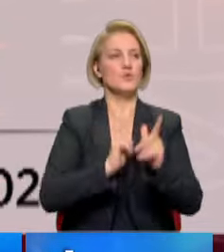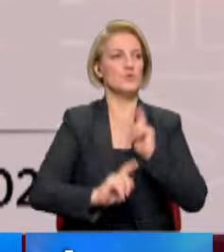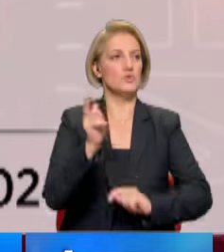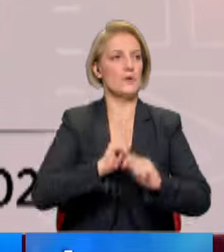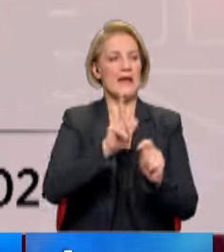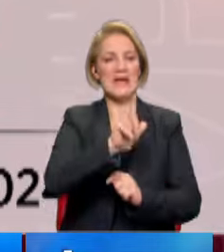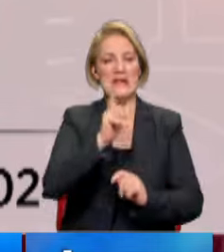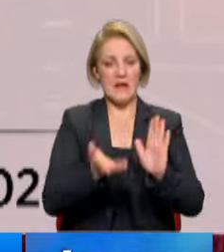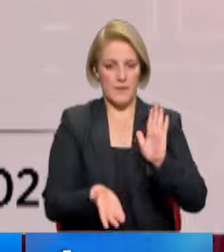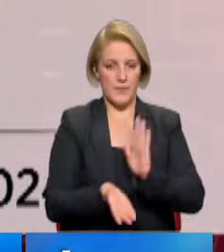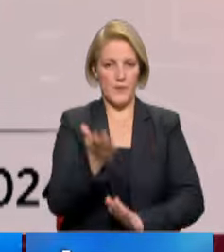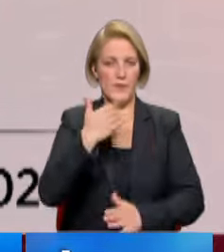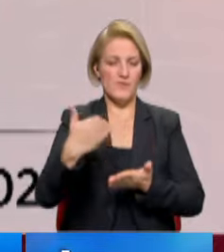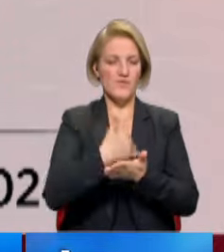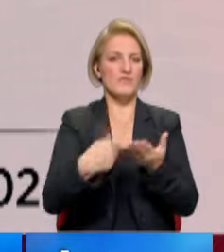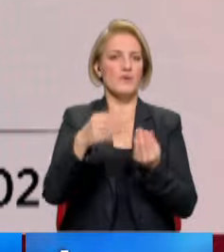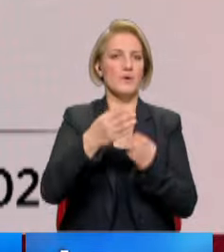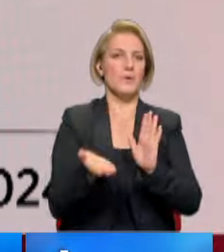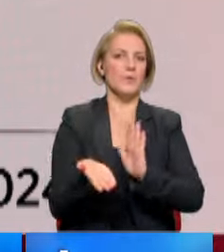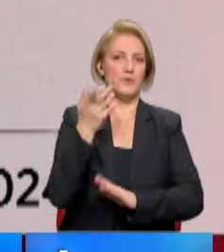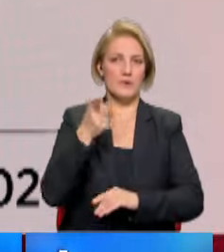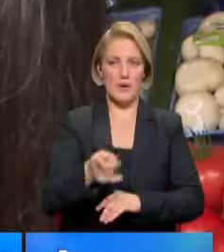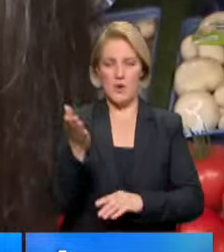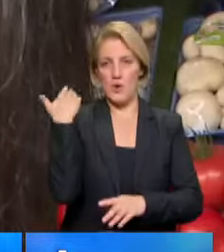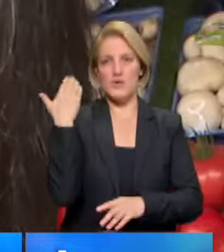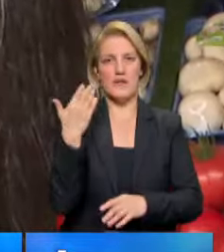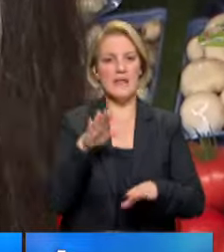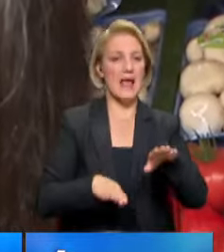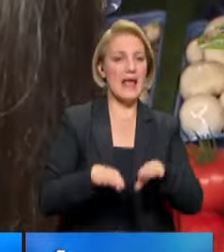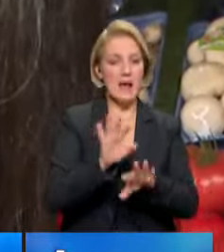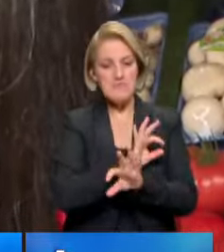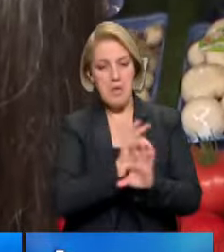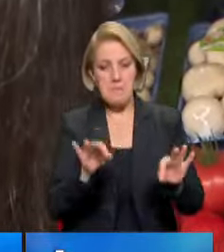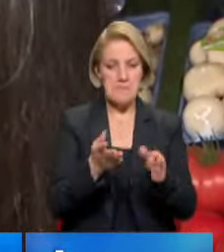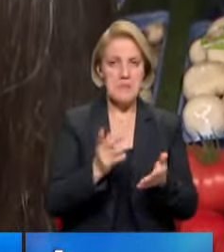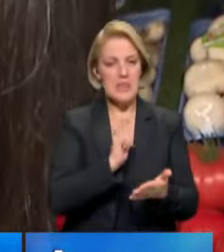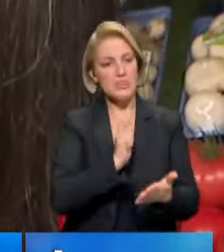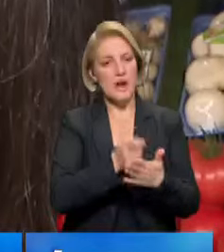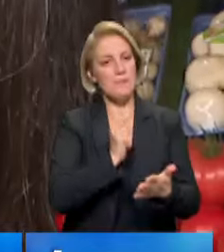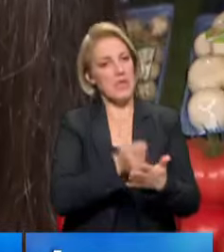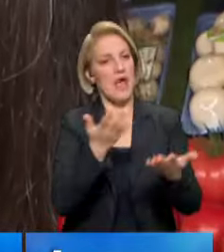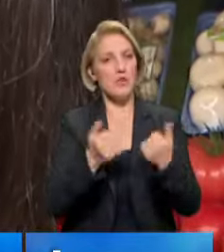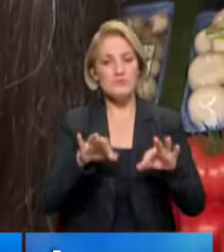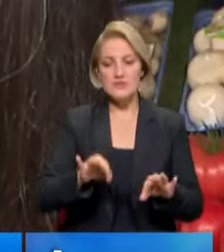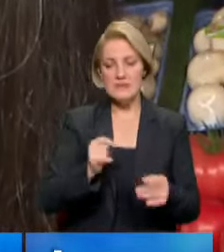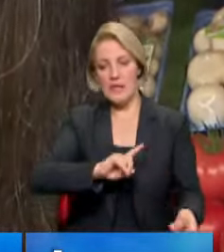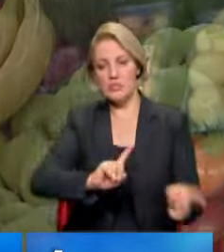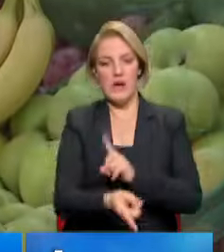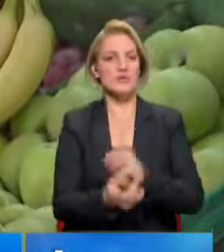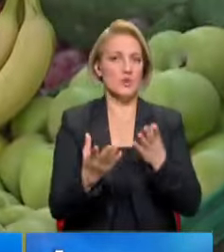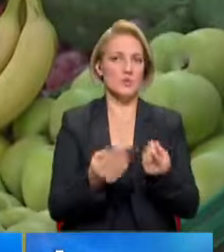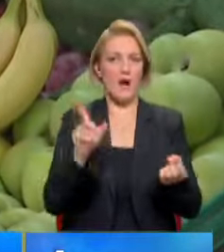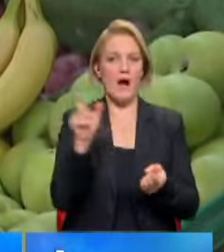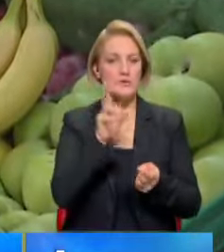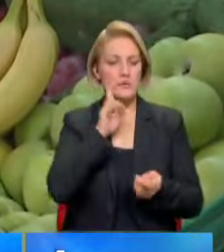Ancak ihtiyaç arttıkça kredi kartı faizleri de artıyor. Önceden dengeli gidiyordu veya nakit daha fazlaydı ama şimdi tam tersine döndü.